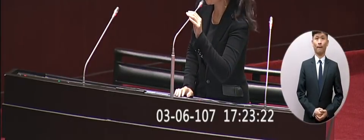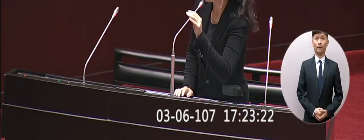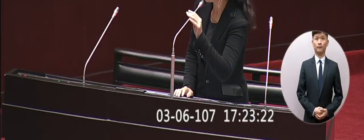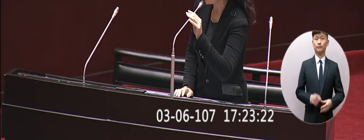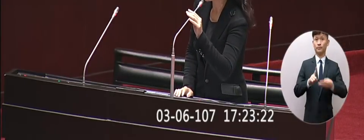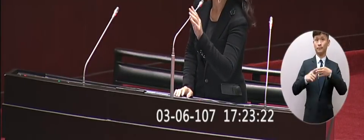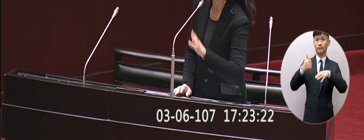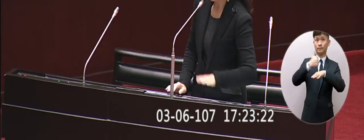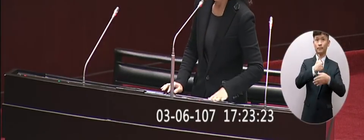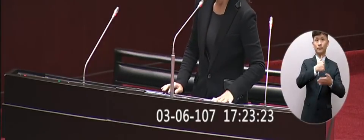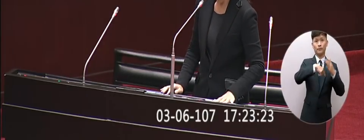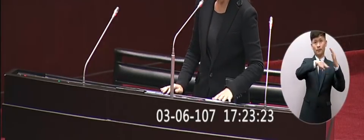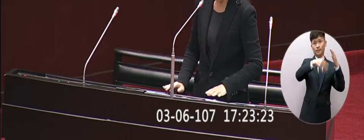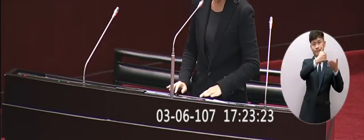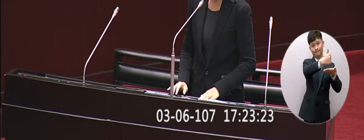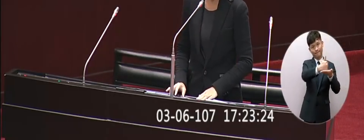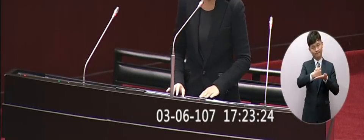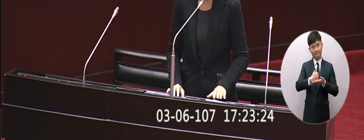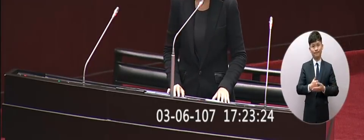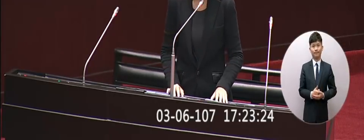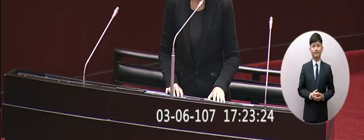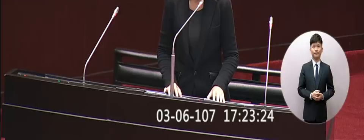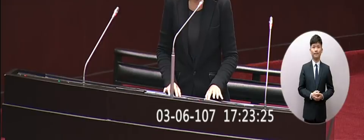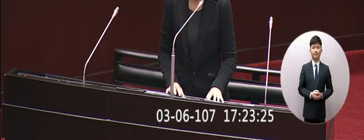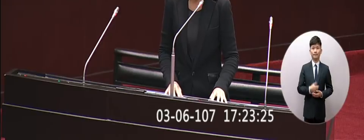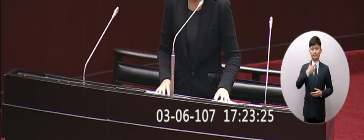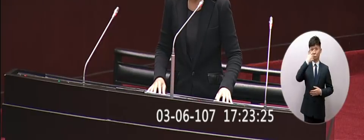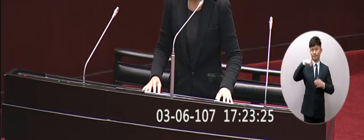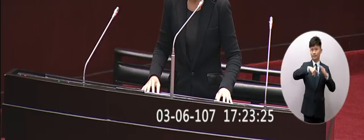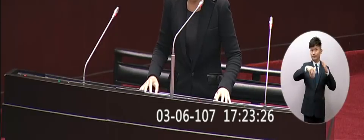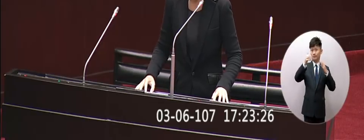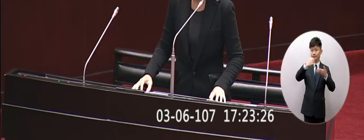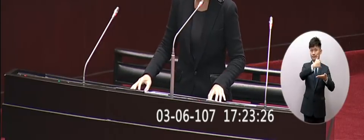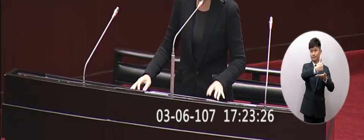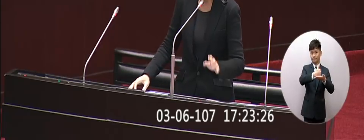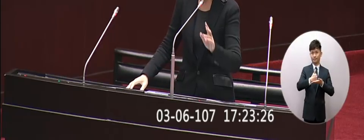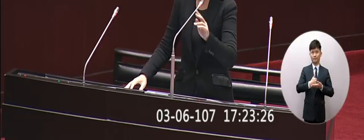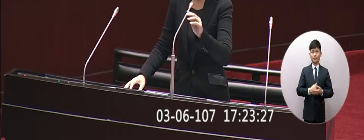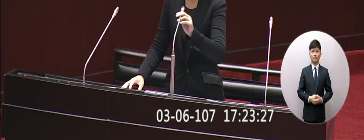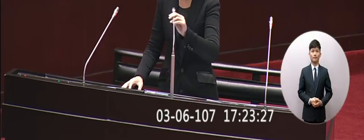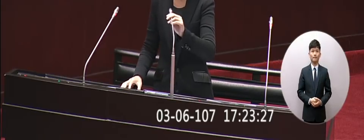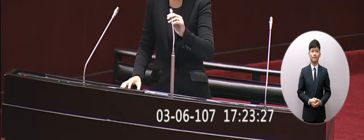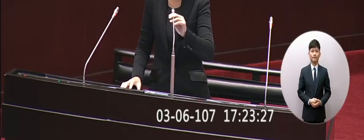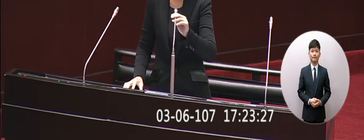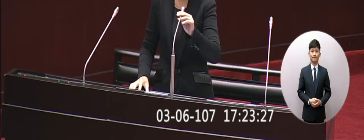好，主席有请院长， 请赖院长。